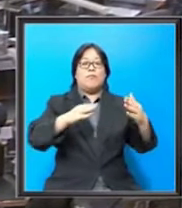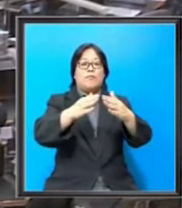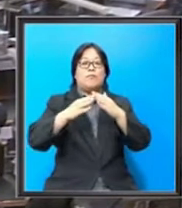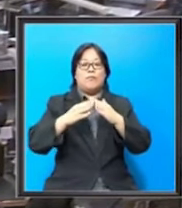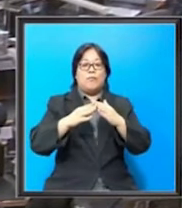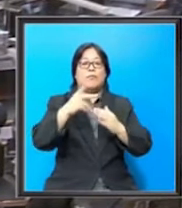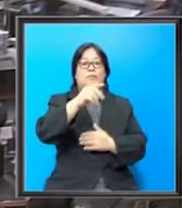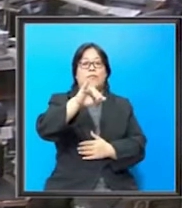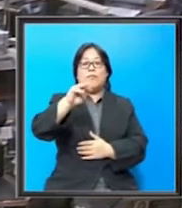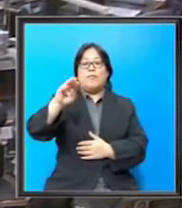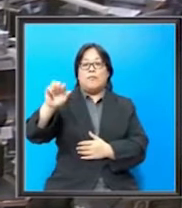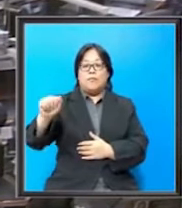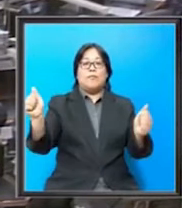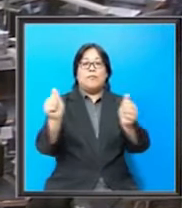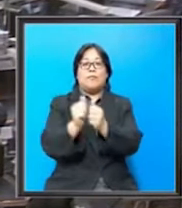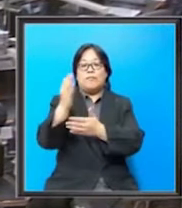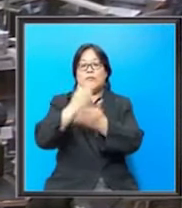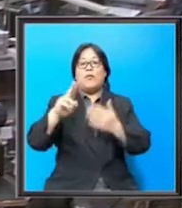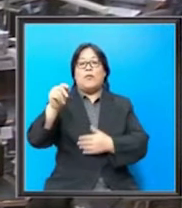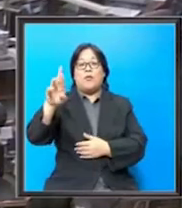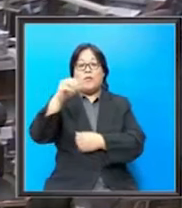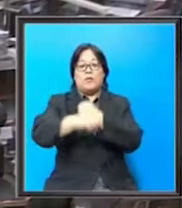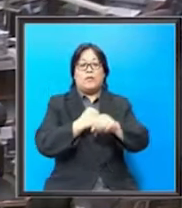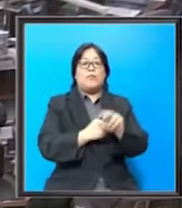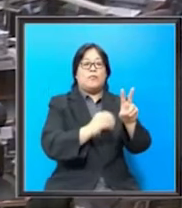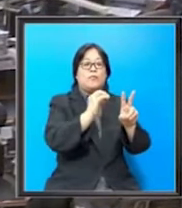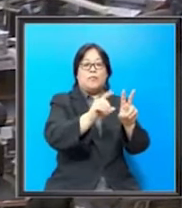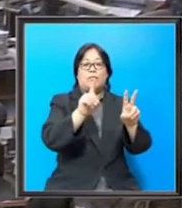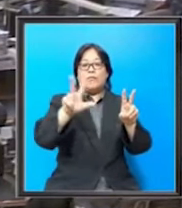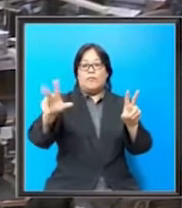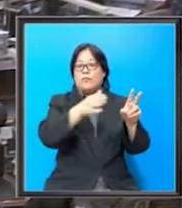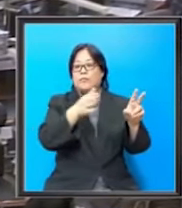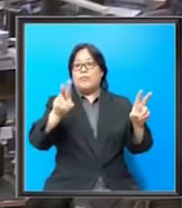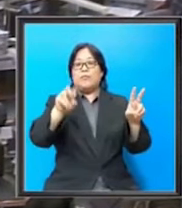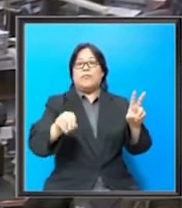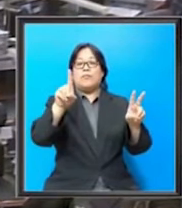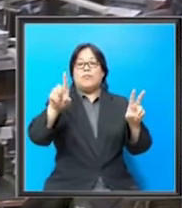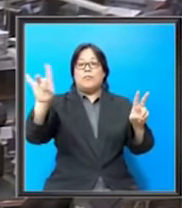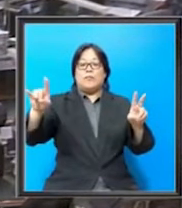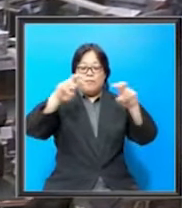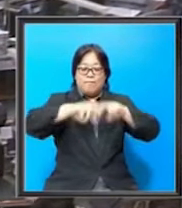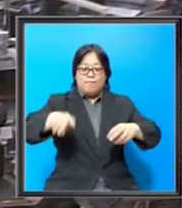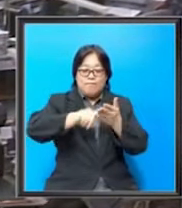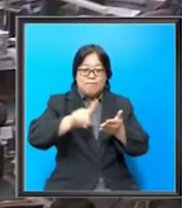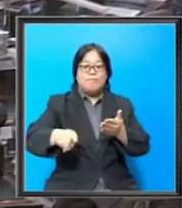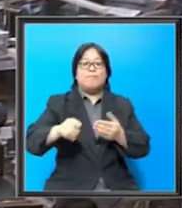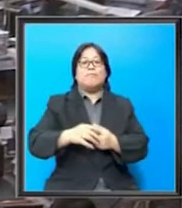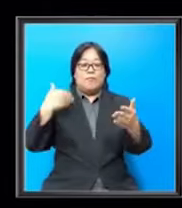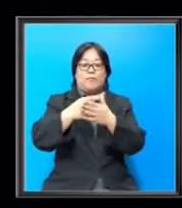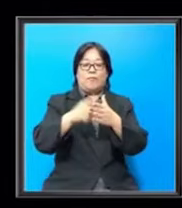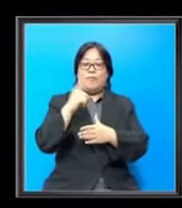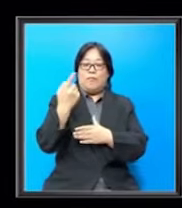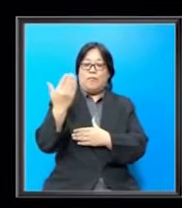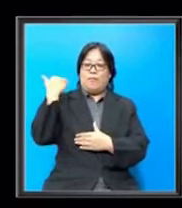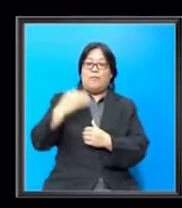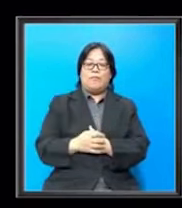down. You have no right. I will sit down. You shut up. Kena batangan, itu saya punya call. Now is your flow now.